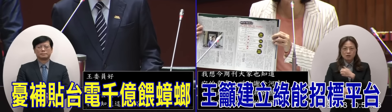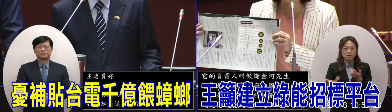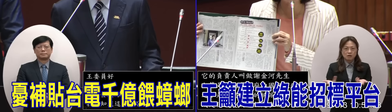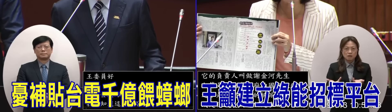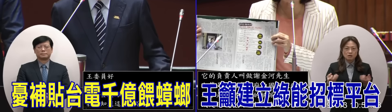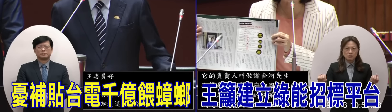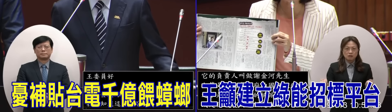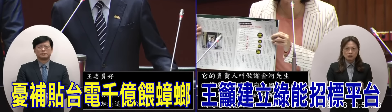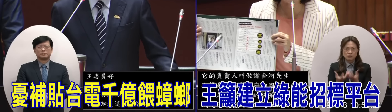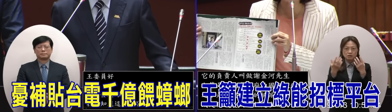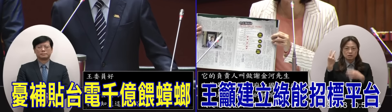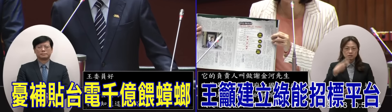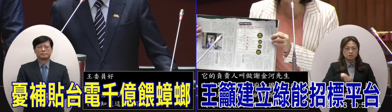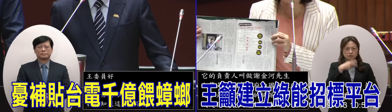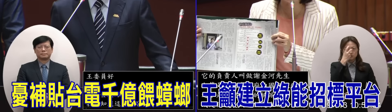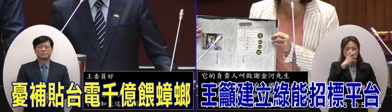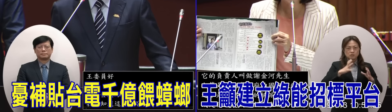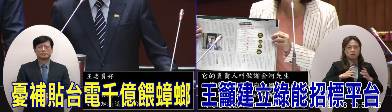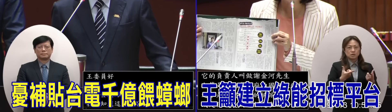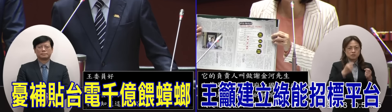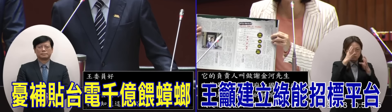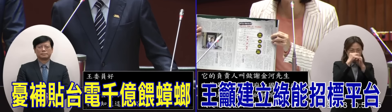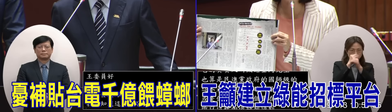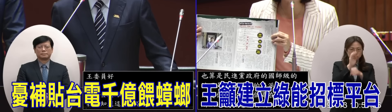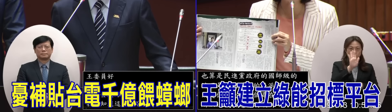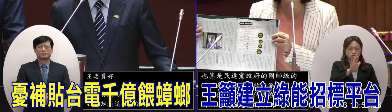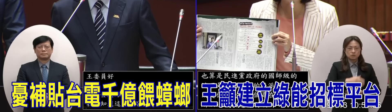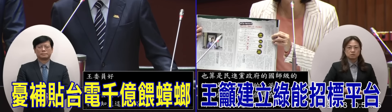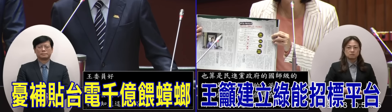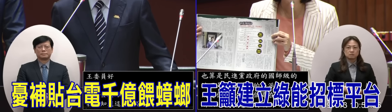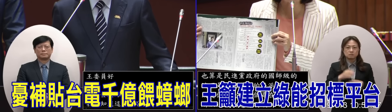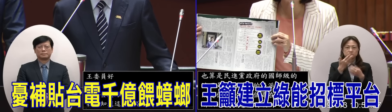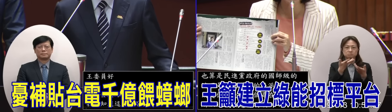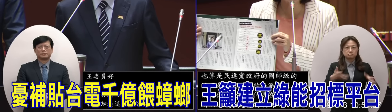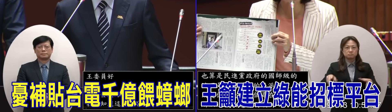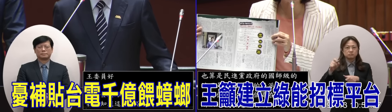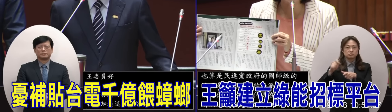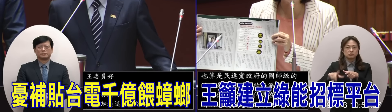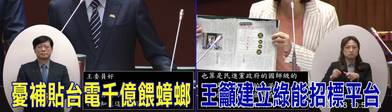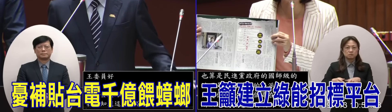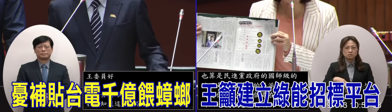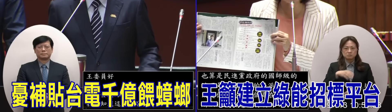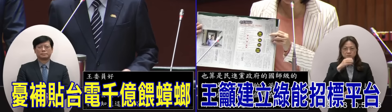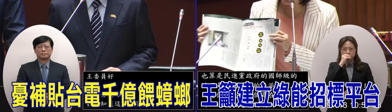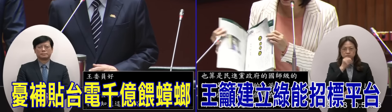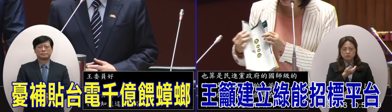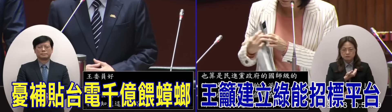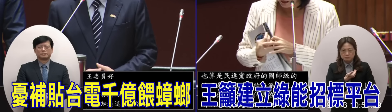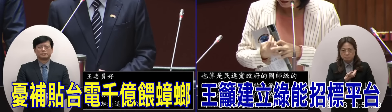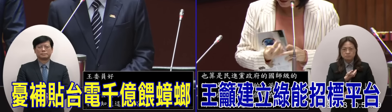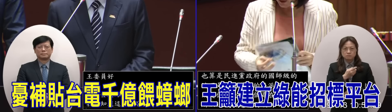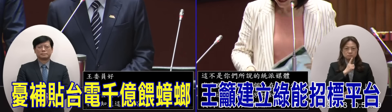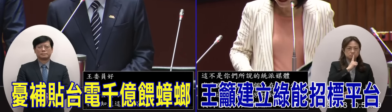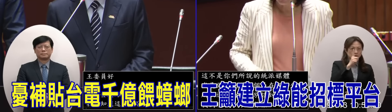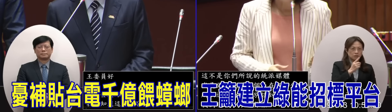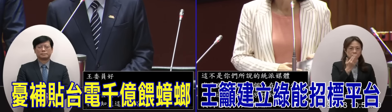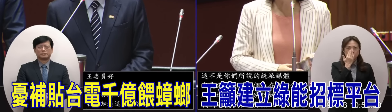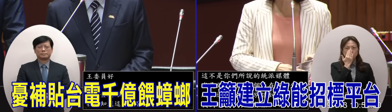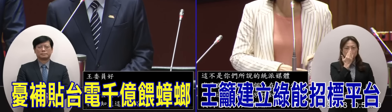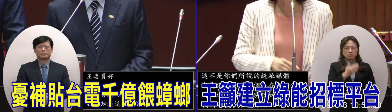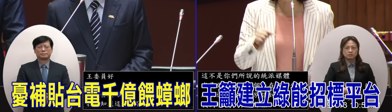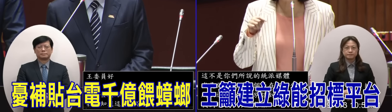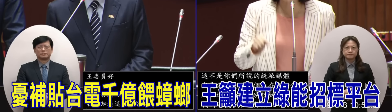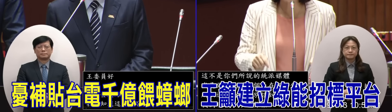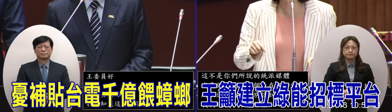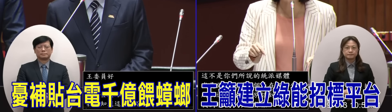们的检察官也在做调查，但是很多业者敢怒不敢言，不敢检举。所以